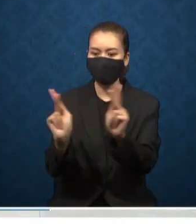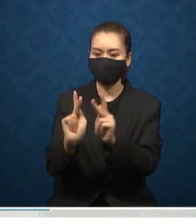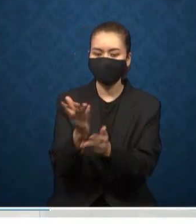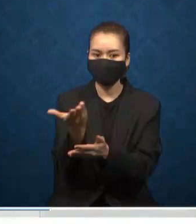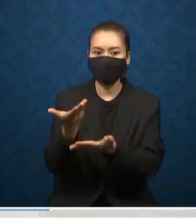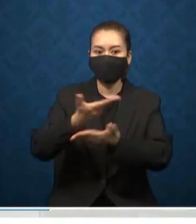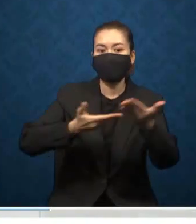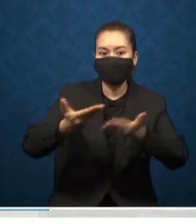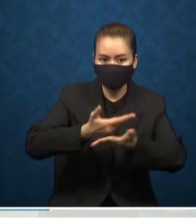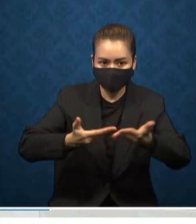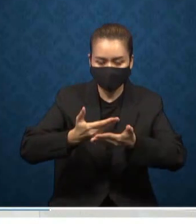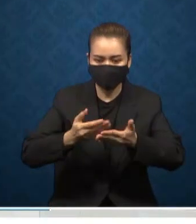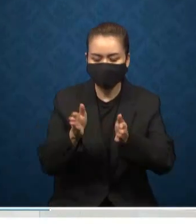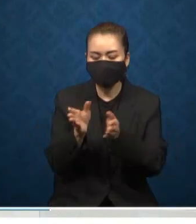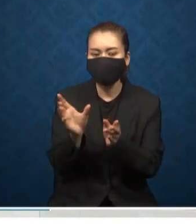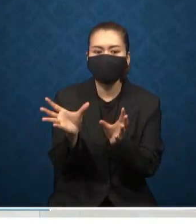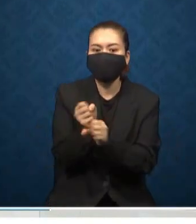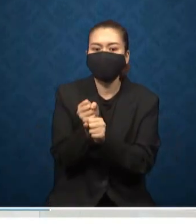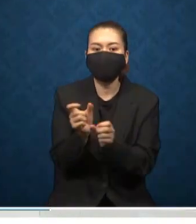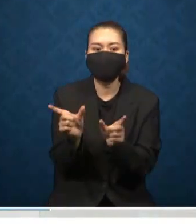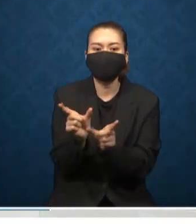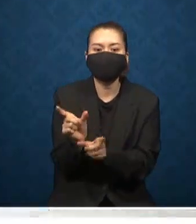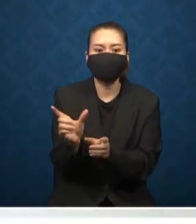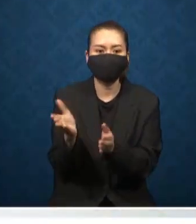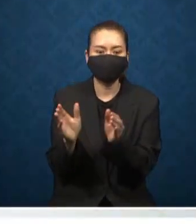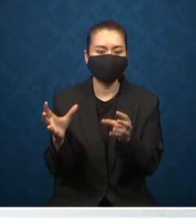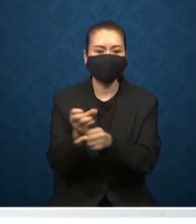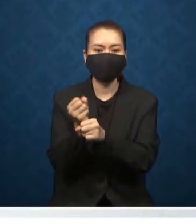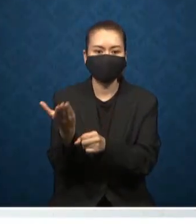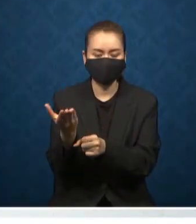อภิปรายอย่างสั้นๆนะครับขออนุญาตเรียนเชิญคร ับสั้นๆถูกต้องแล้วครับคือ